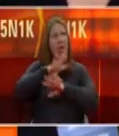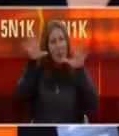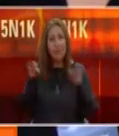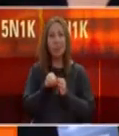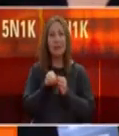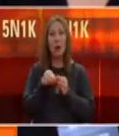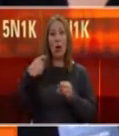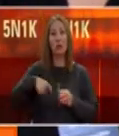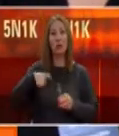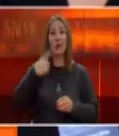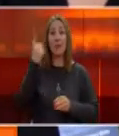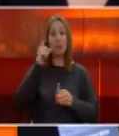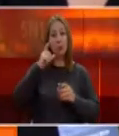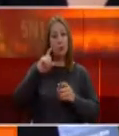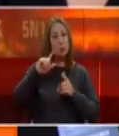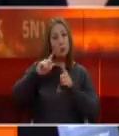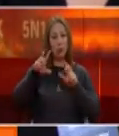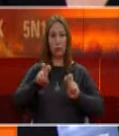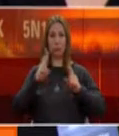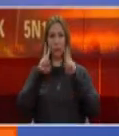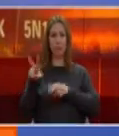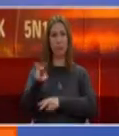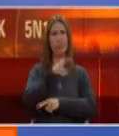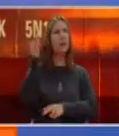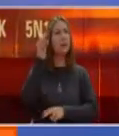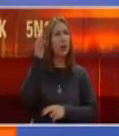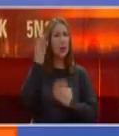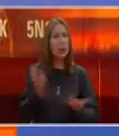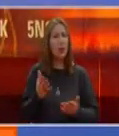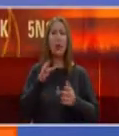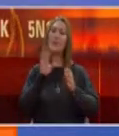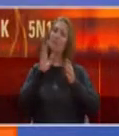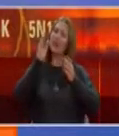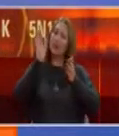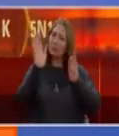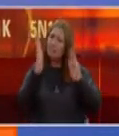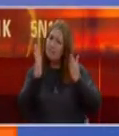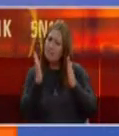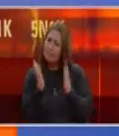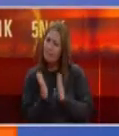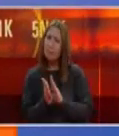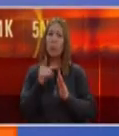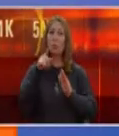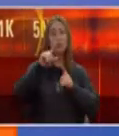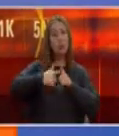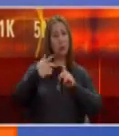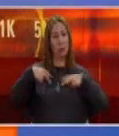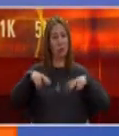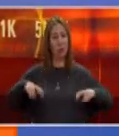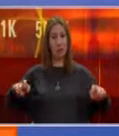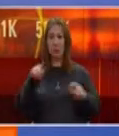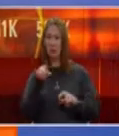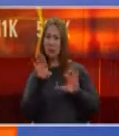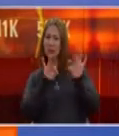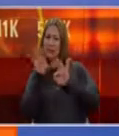Hepsi özel bir jüri tarafından dinlendi, hepsi değerlendirildi ve bu jürinin bu değerlendirmeler